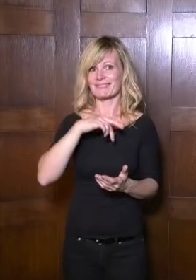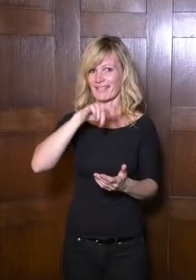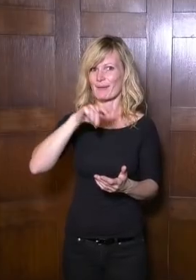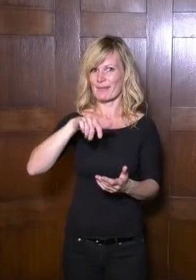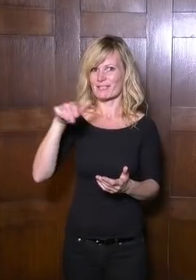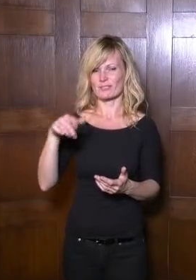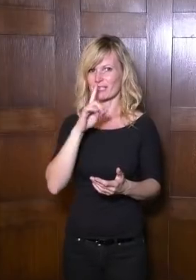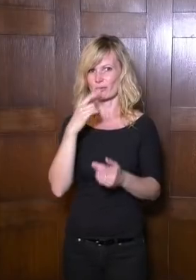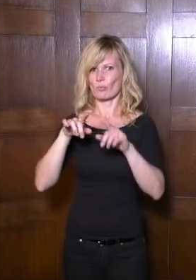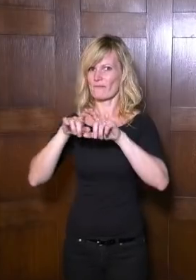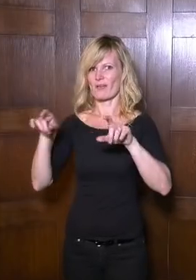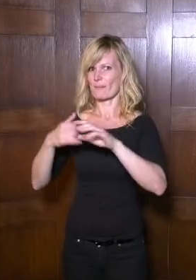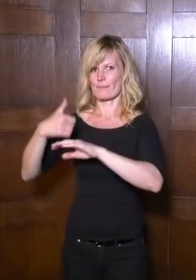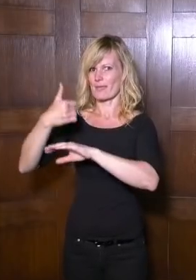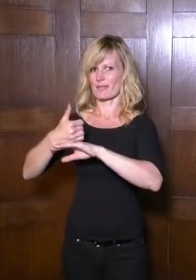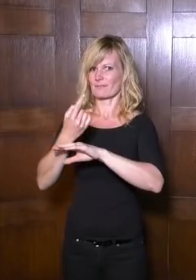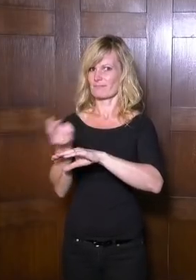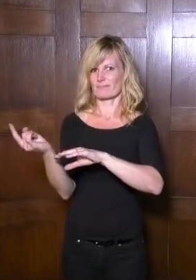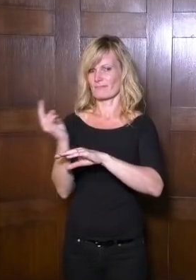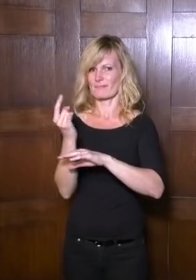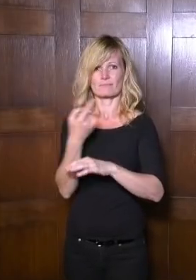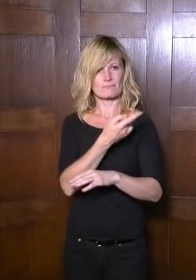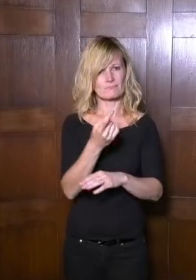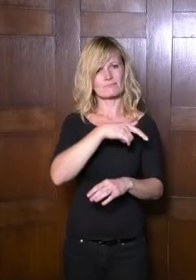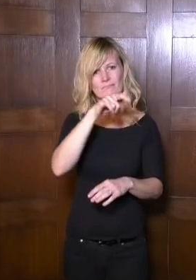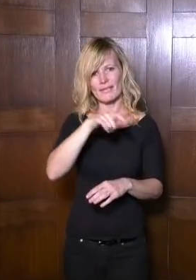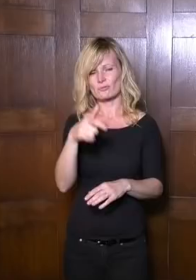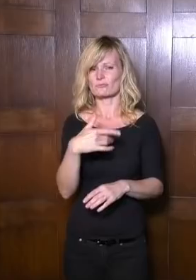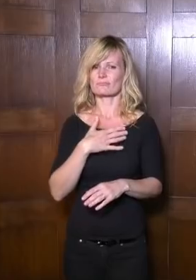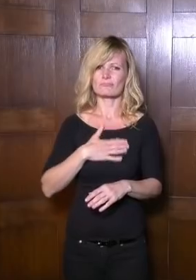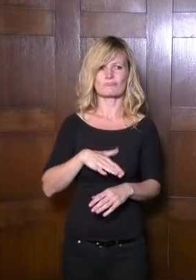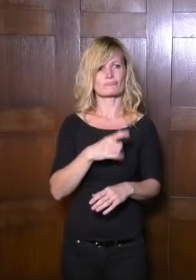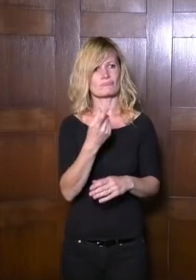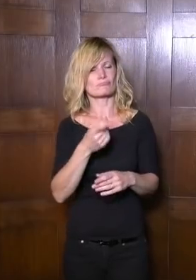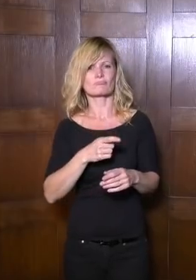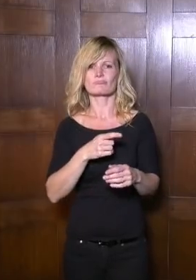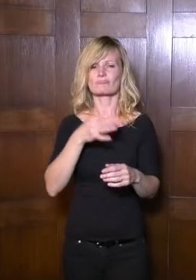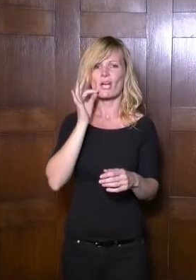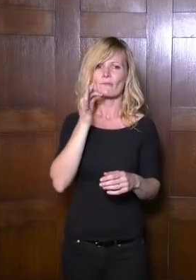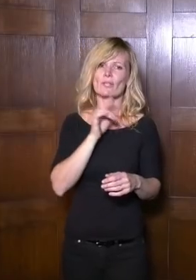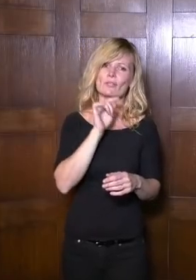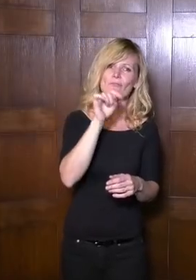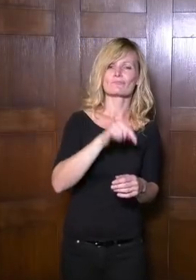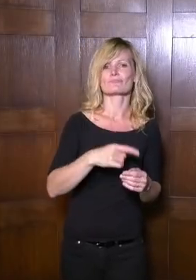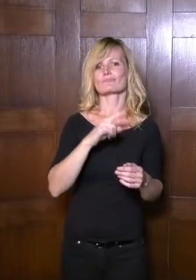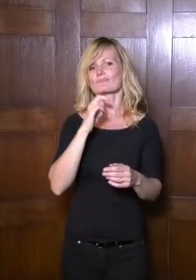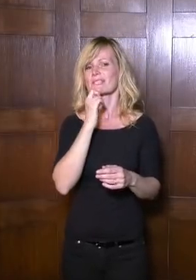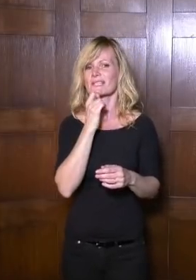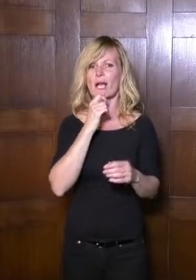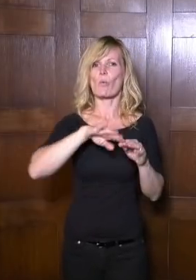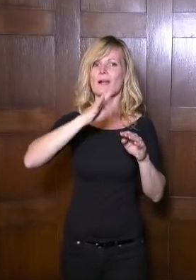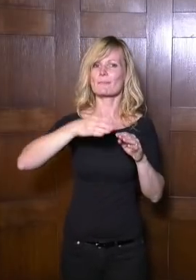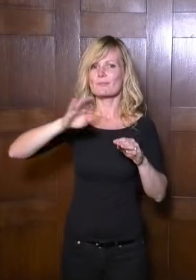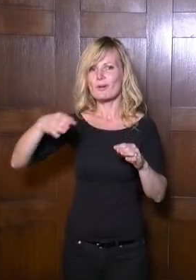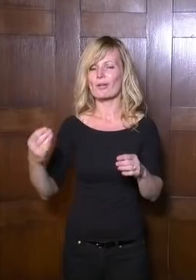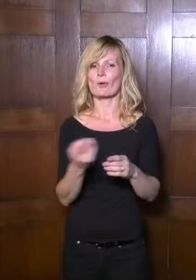eben gerne mal einfach nur zu einem Tanz oder zu einer Tasse Kaffee irgendwo ins schöne Zittauer Gebirge unterwegs sein wollen